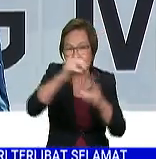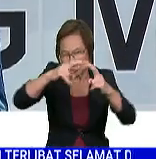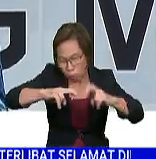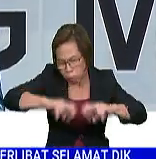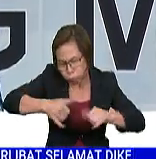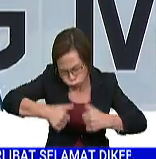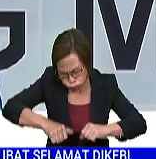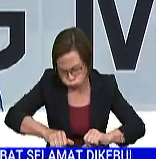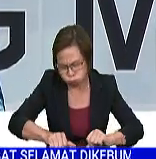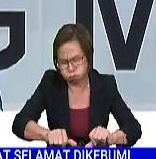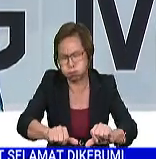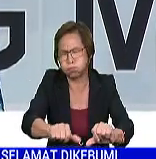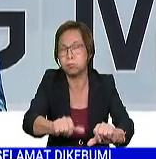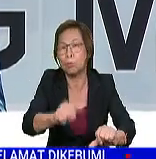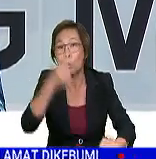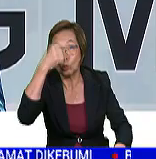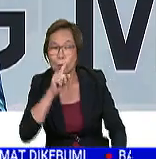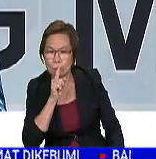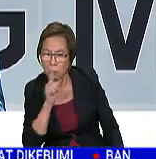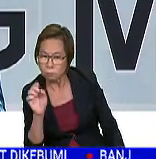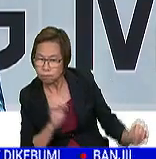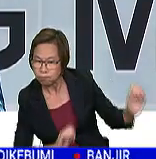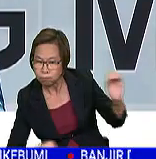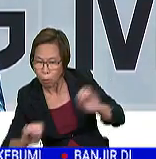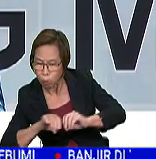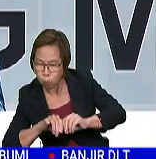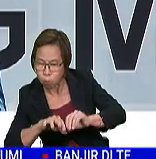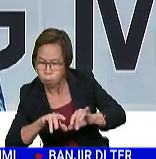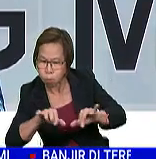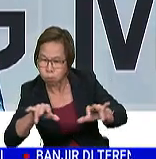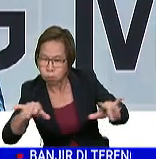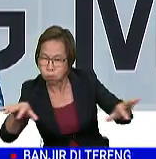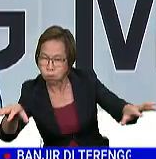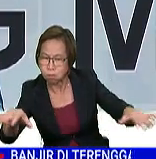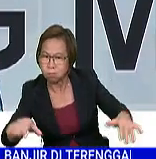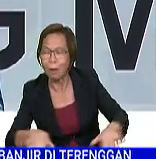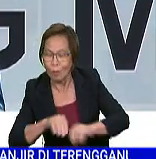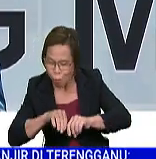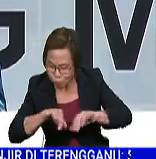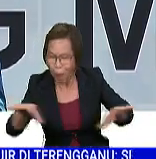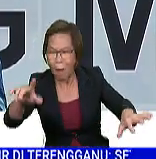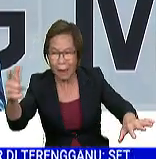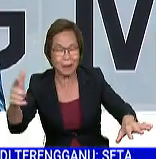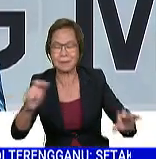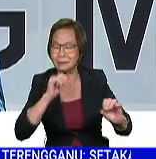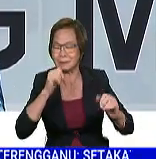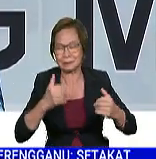lagi diteruskan untuk memastikan bahawa tidak ada jangkitan seterusnya kepada orang-orang lain.